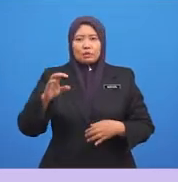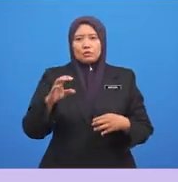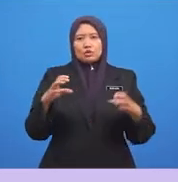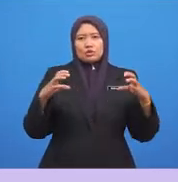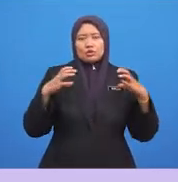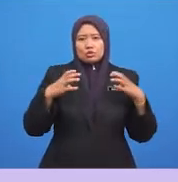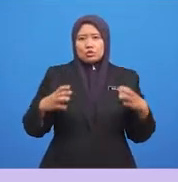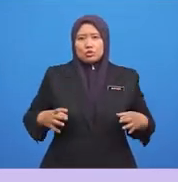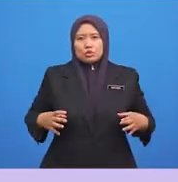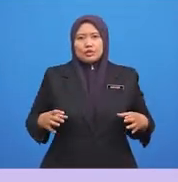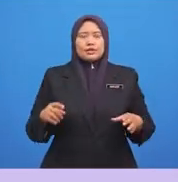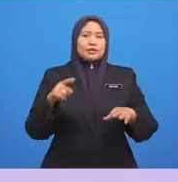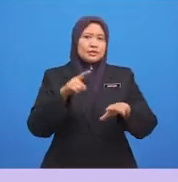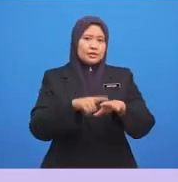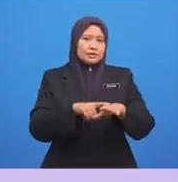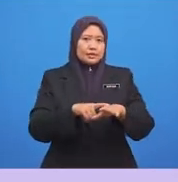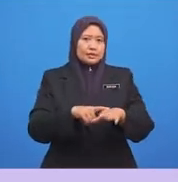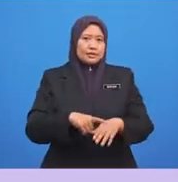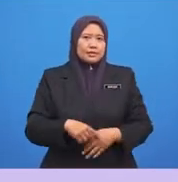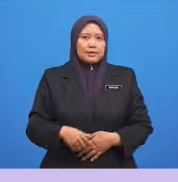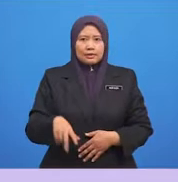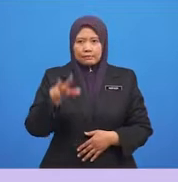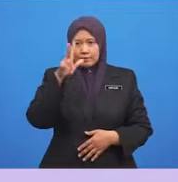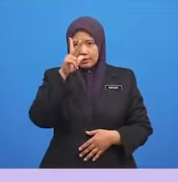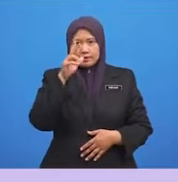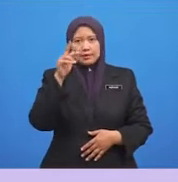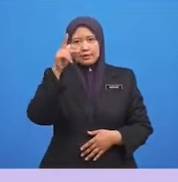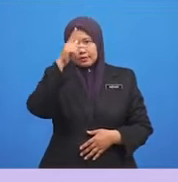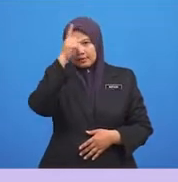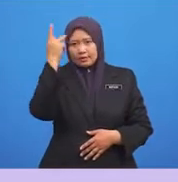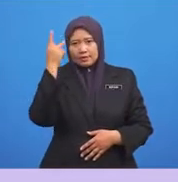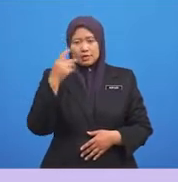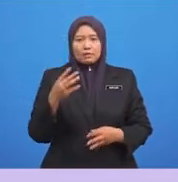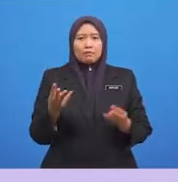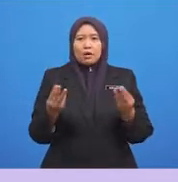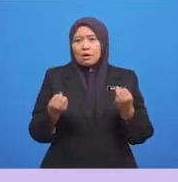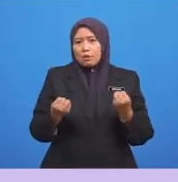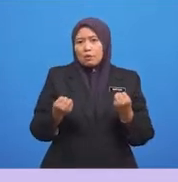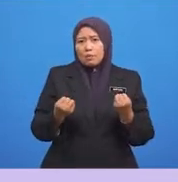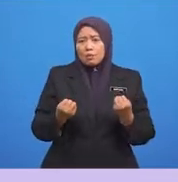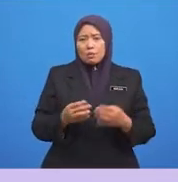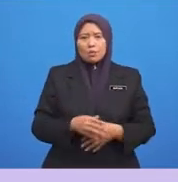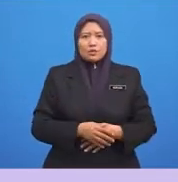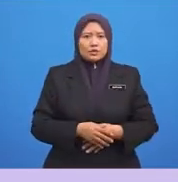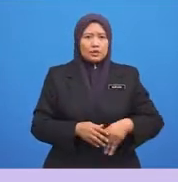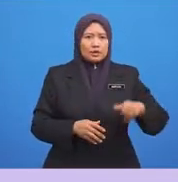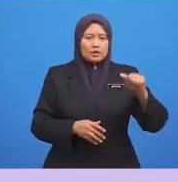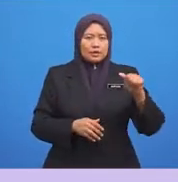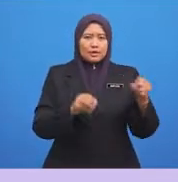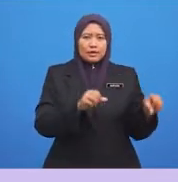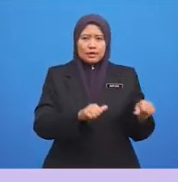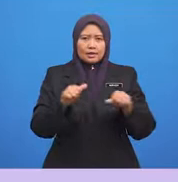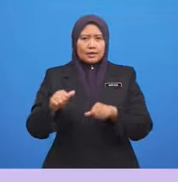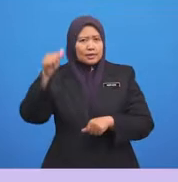A, beralih akal. B, mencuci mata. C, mencari